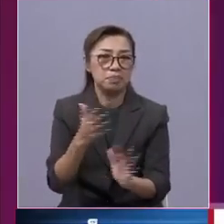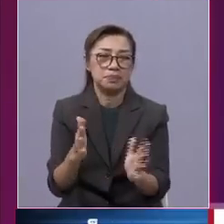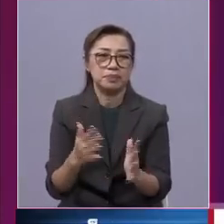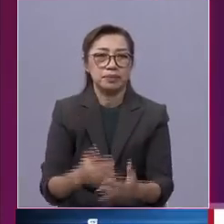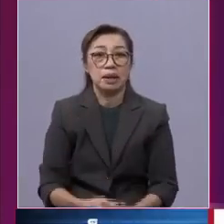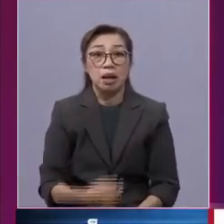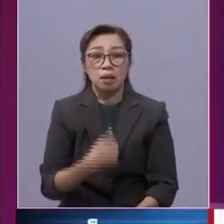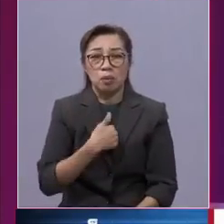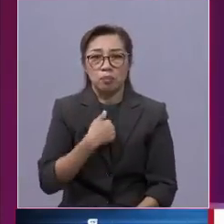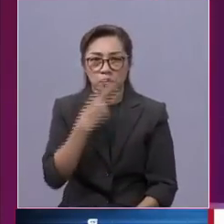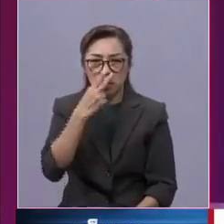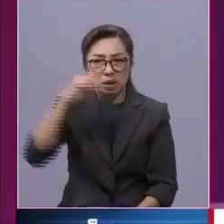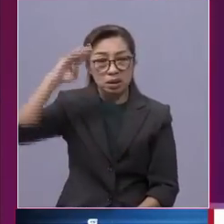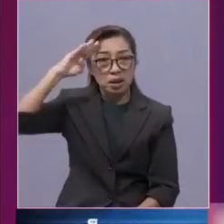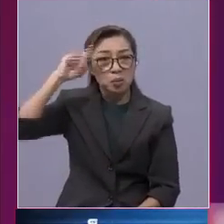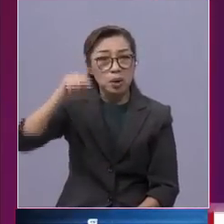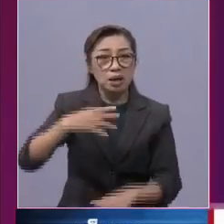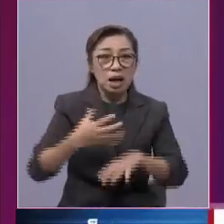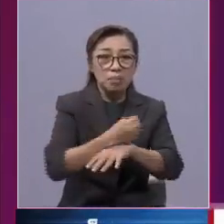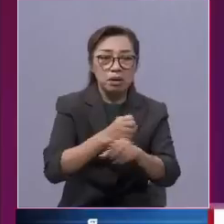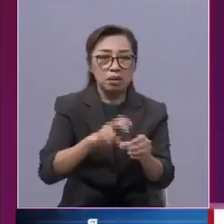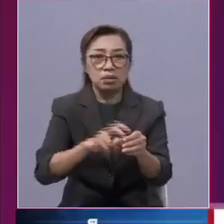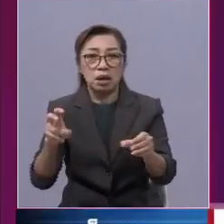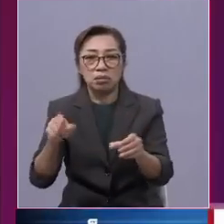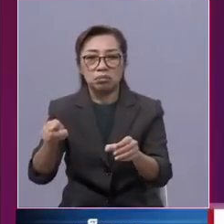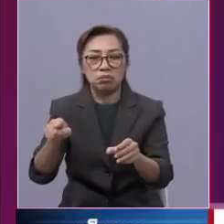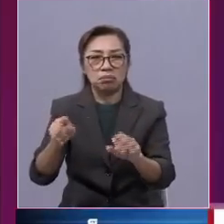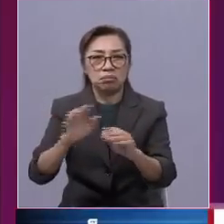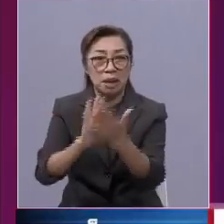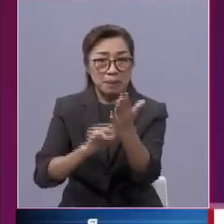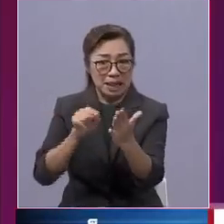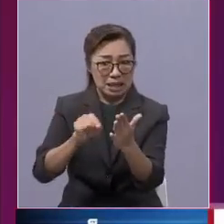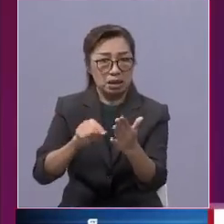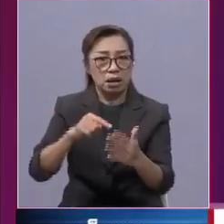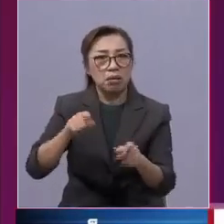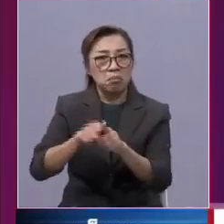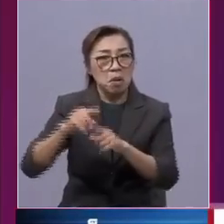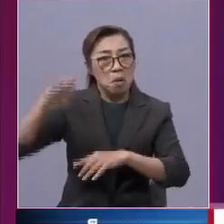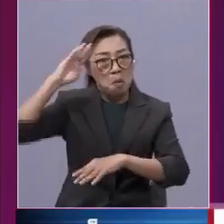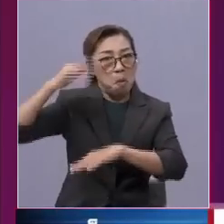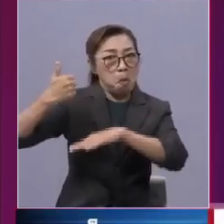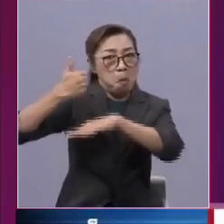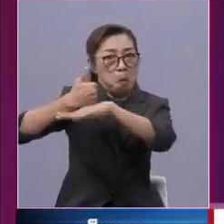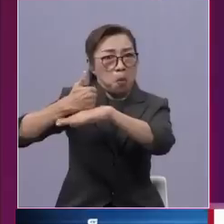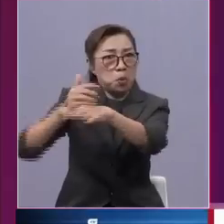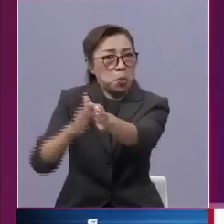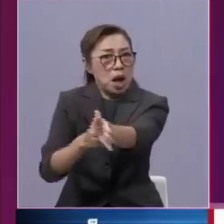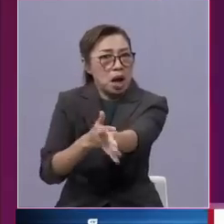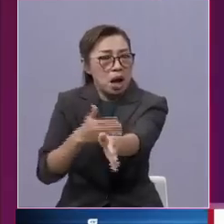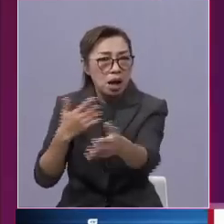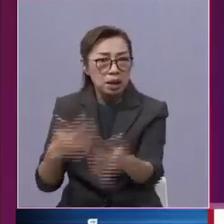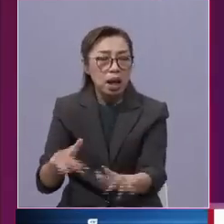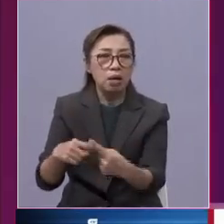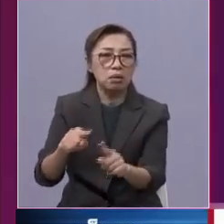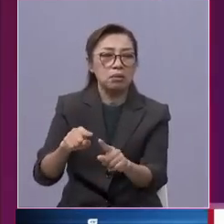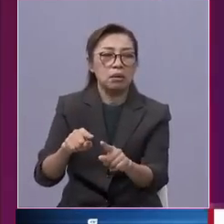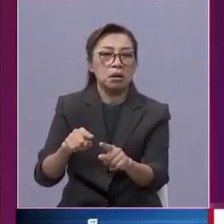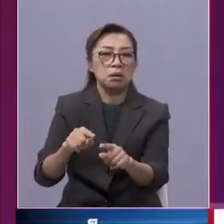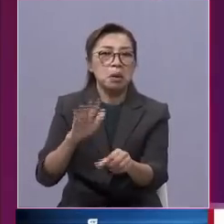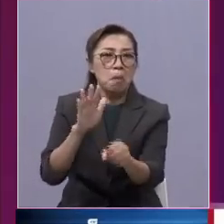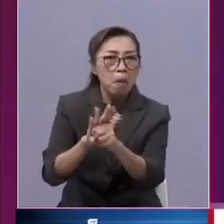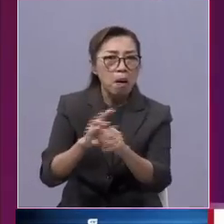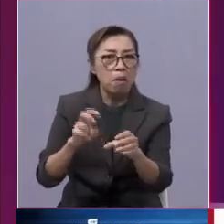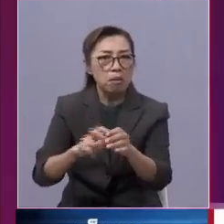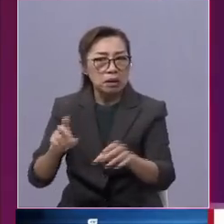ผักที่กองทัพจะออกจากการเมืองได้โดยเฉพาะในประเทศที่ทหารครองรัฐหรือมีอิทธิพลสะสมในรัฐและสังคมมาเนิ่นนาน